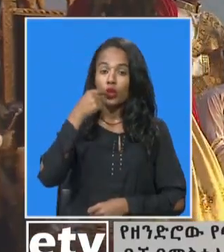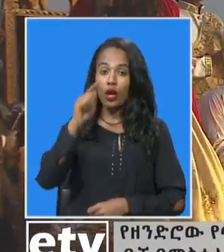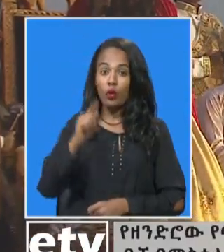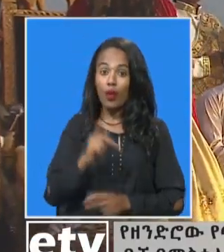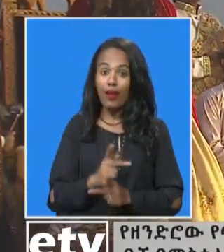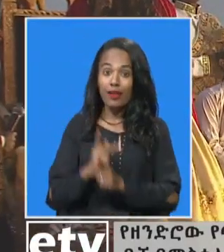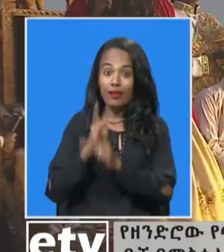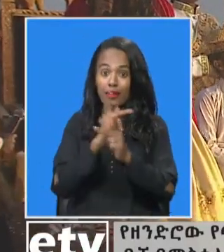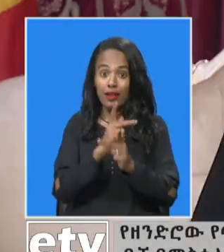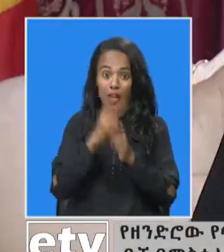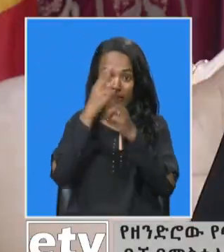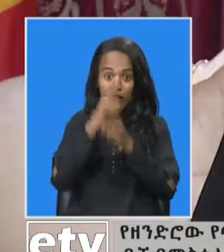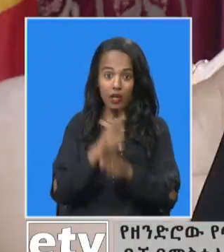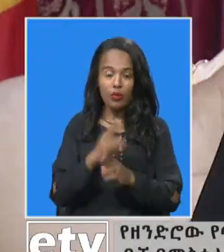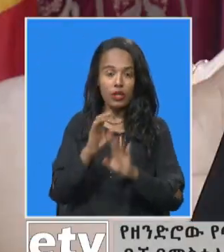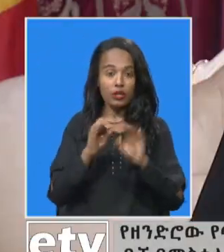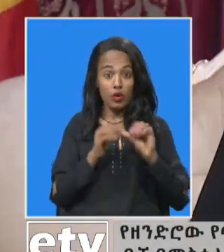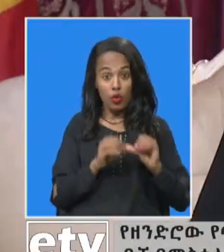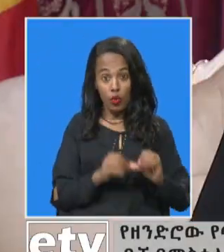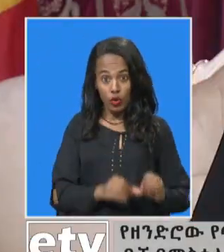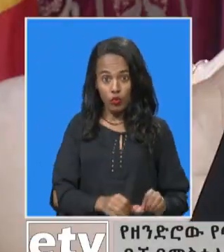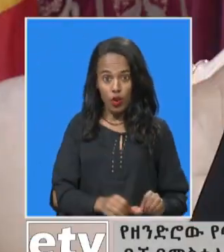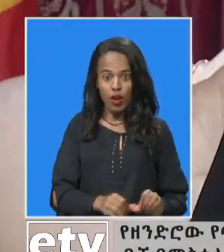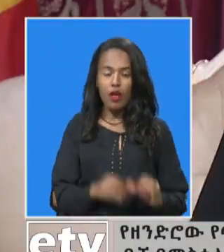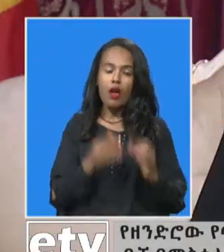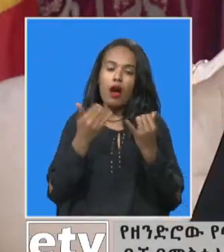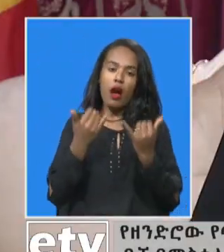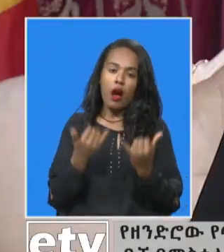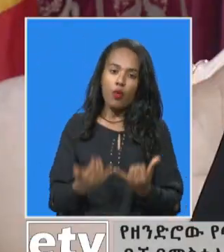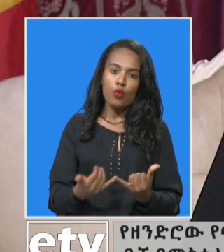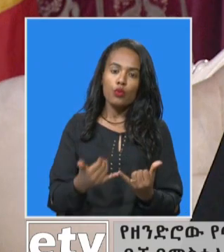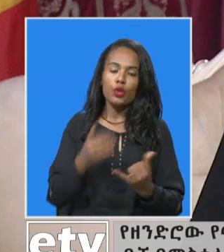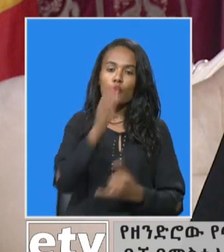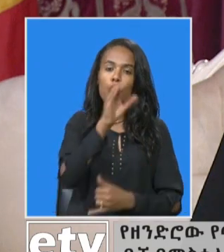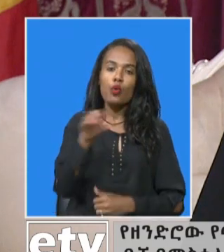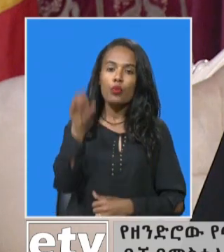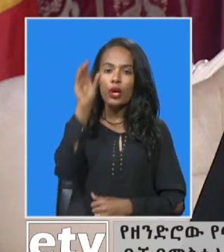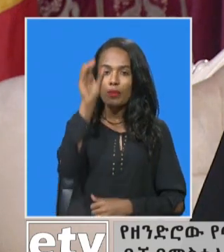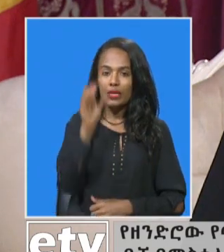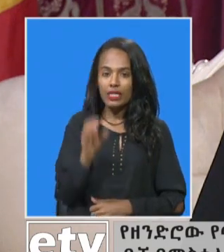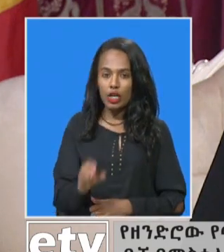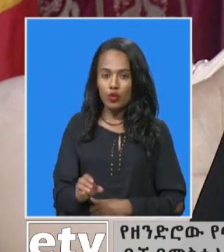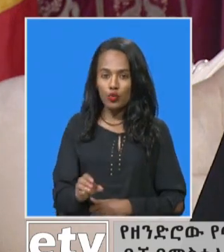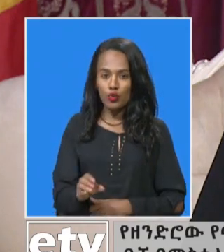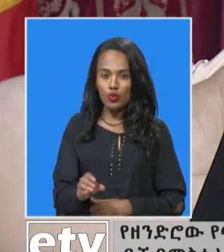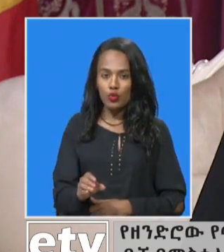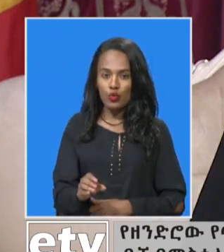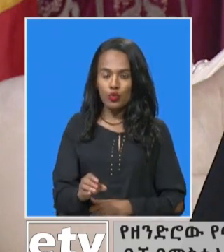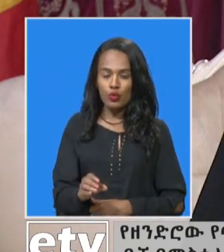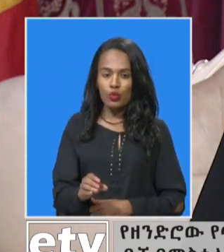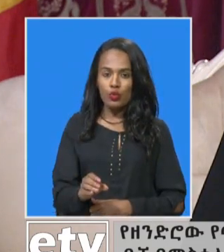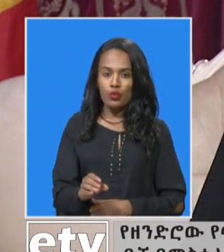ጥንቃቄ እንዲከበር እየተደረገ ነው የቆየው እስካሁን። አሁንም ደግሞ በመስቀሉም ደግሞ ያው